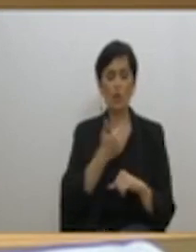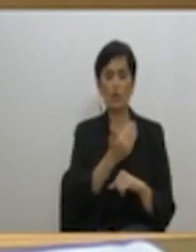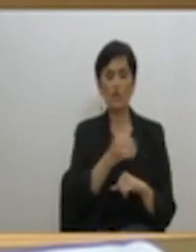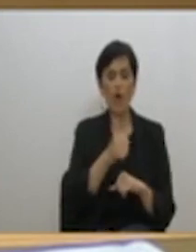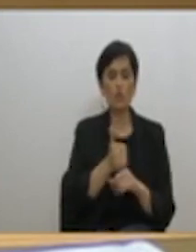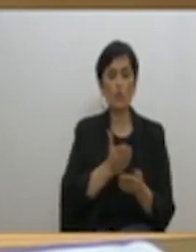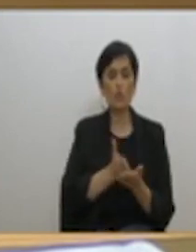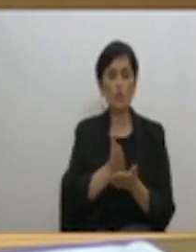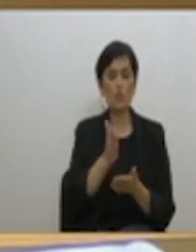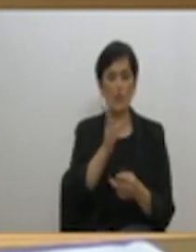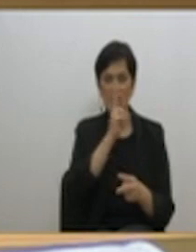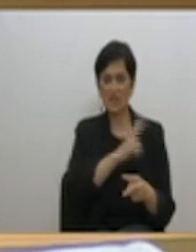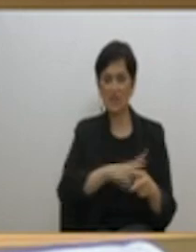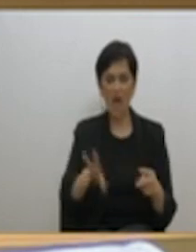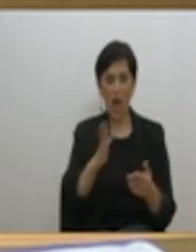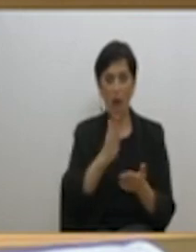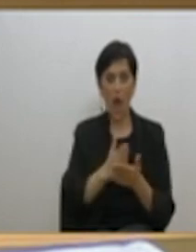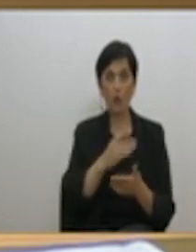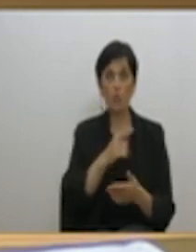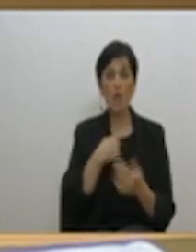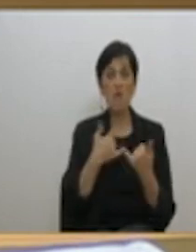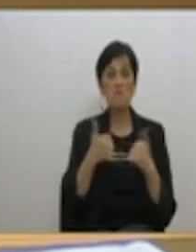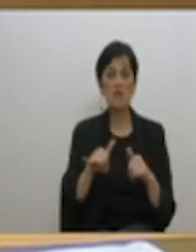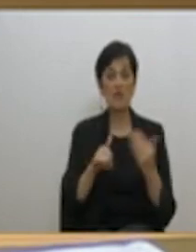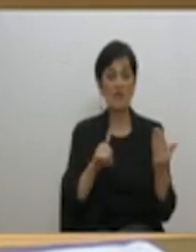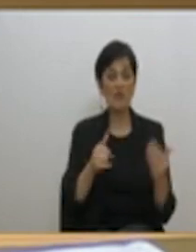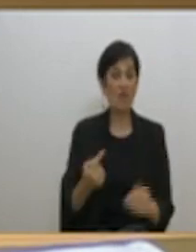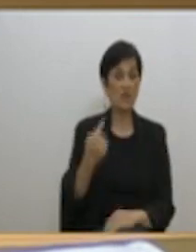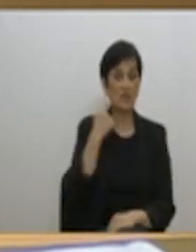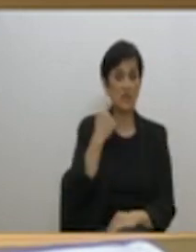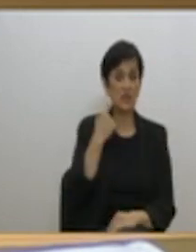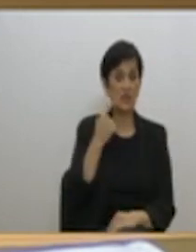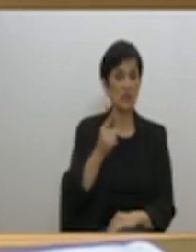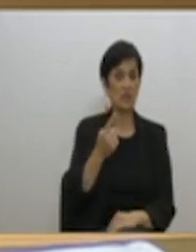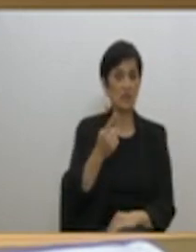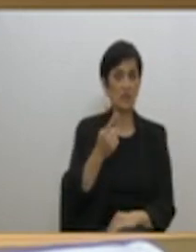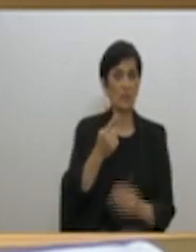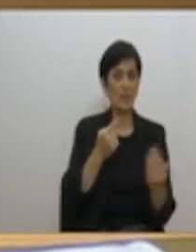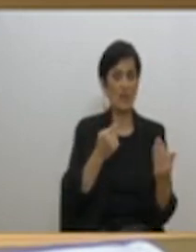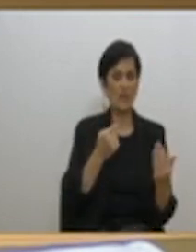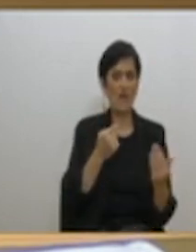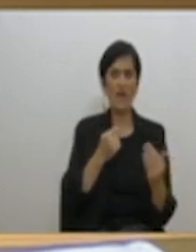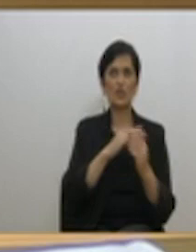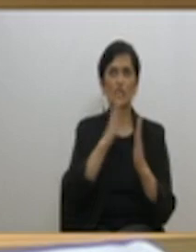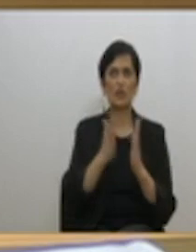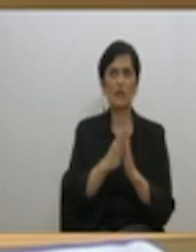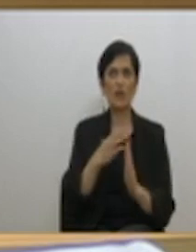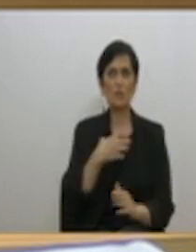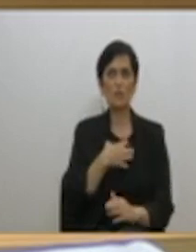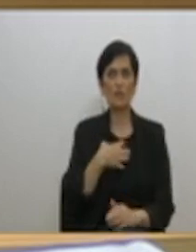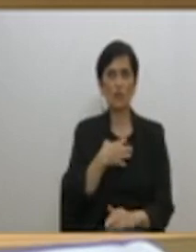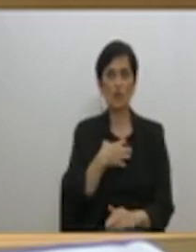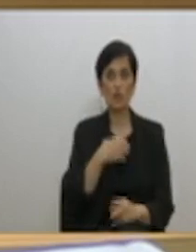თქვენ დაკარგული გაქვთ, მაგრამ მე ის მიკურს, რომ თქვენ გწინთ. თქვენ, რომელიც ყველაზე მნიშვნელოვან